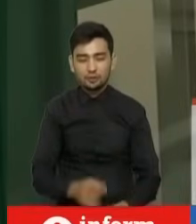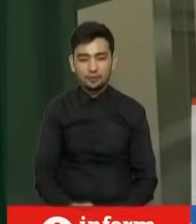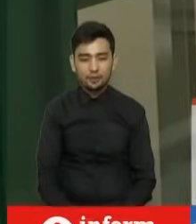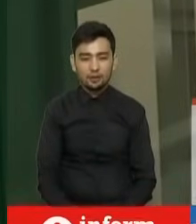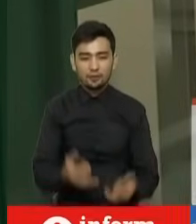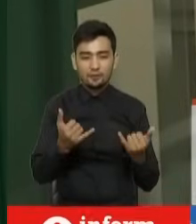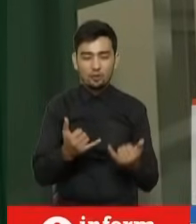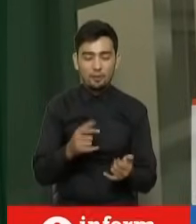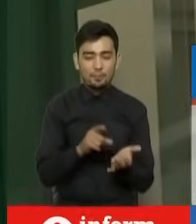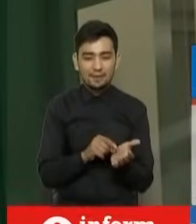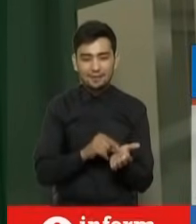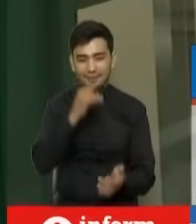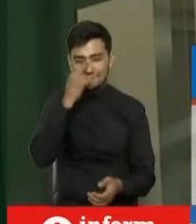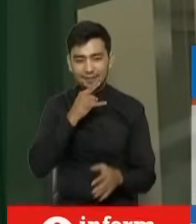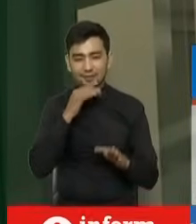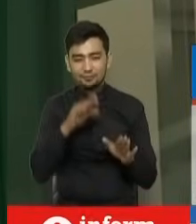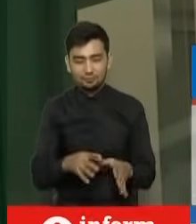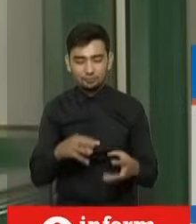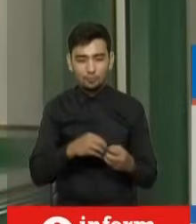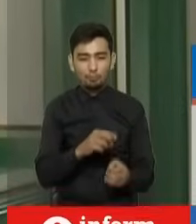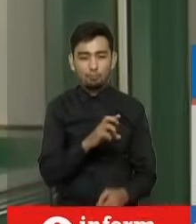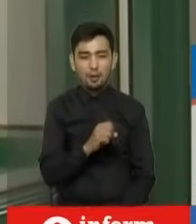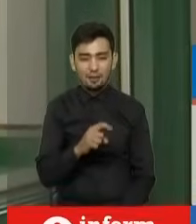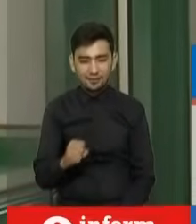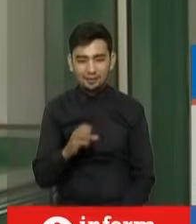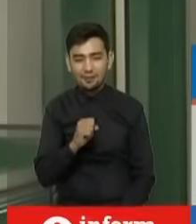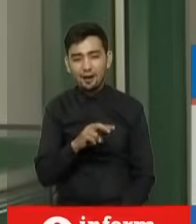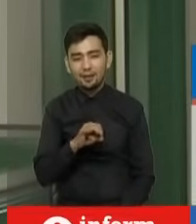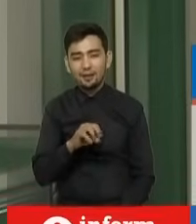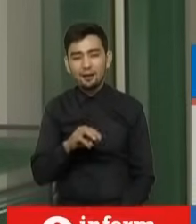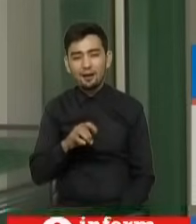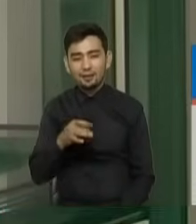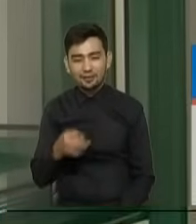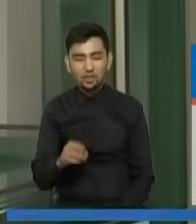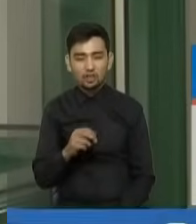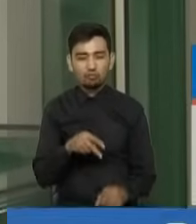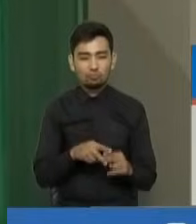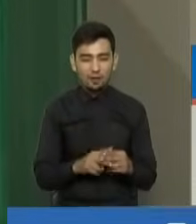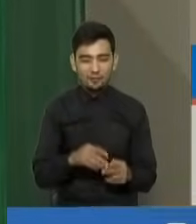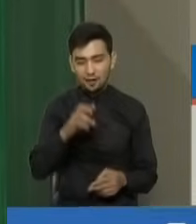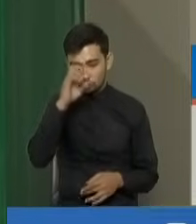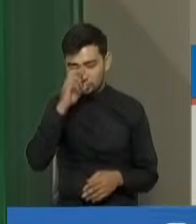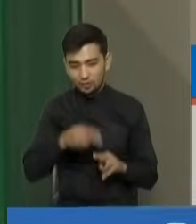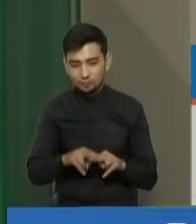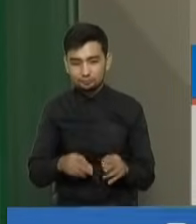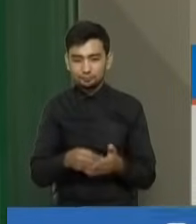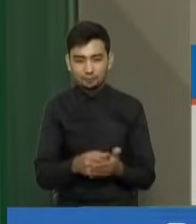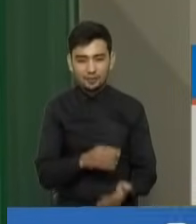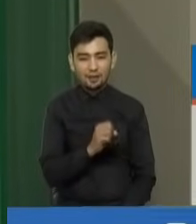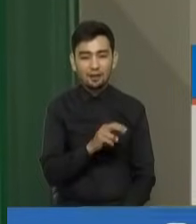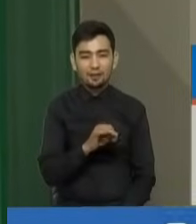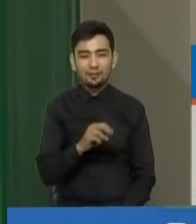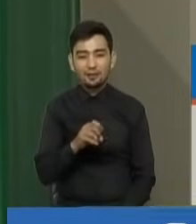На сегодня пенсия в Казахстане состоит из базовой и солидарной части, которые выплачиваются государством. Если убрать солидарную часть,